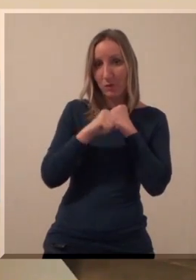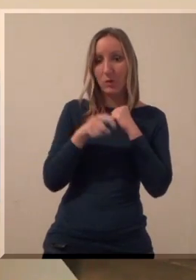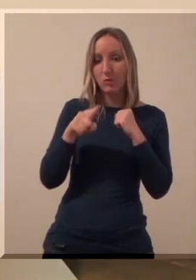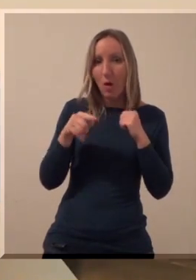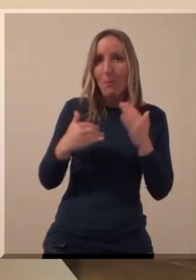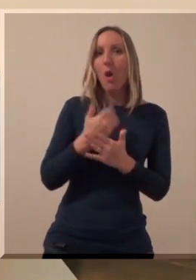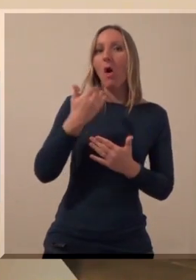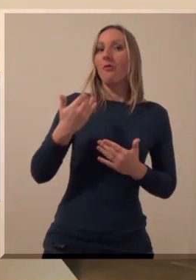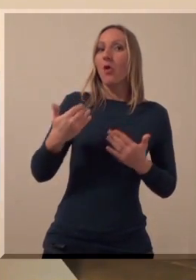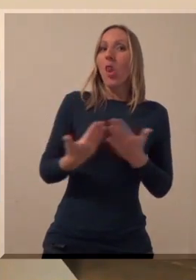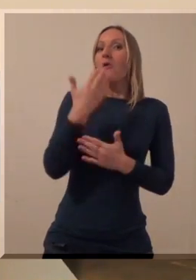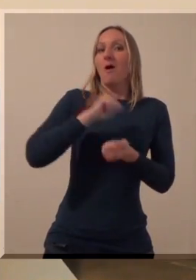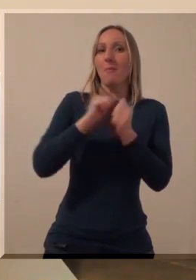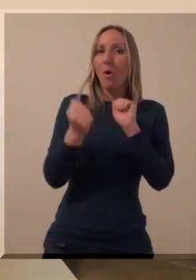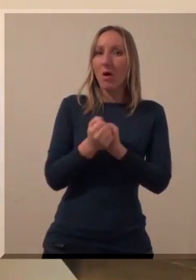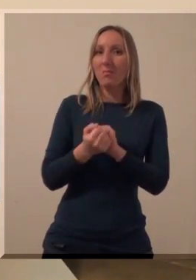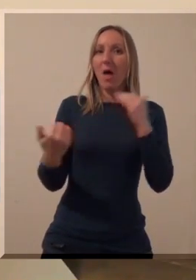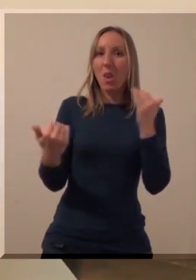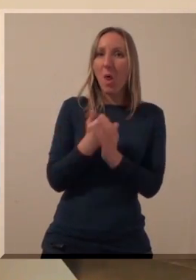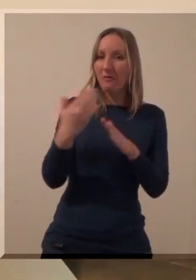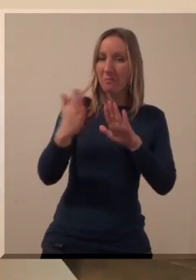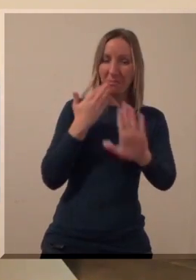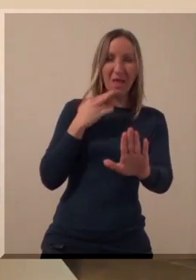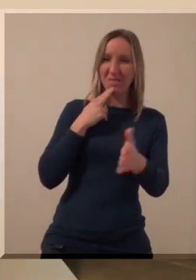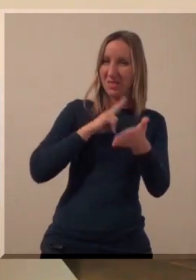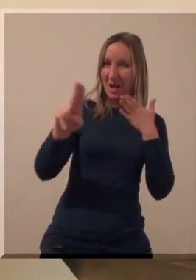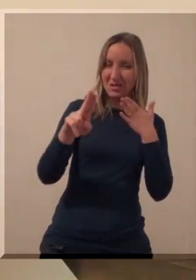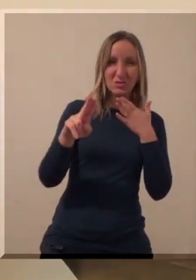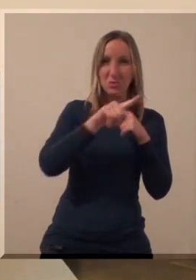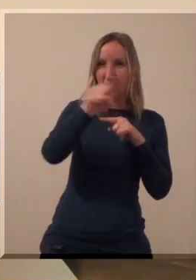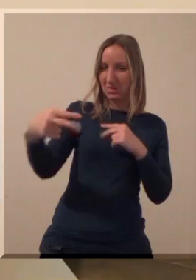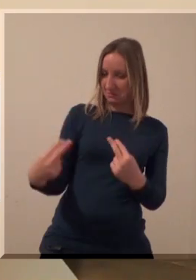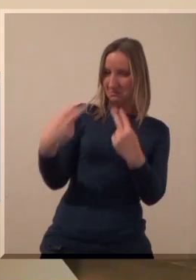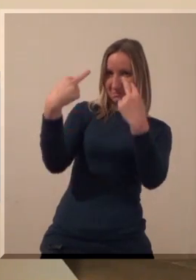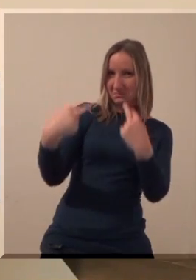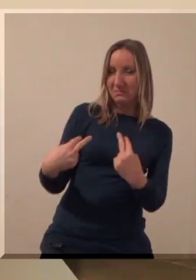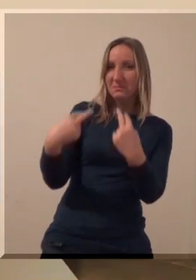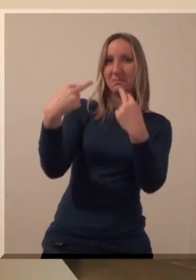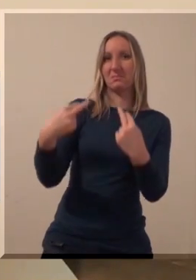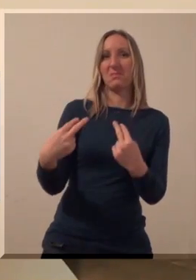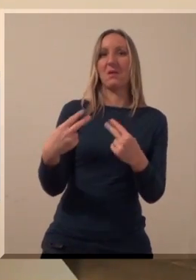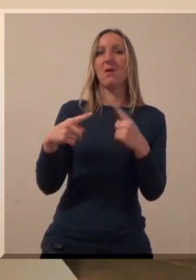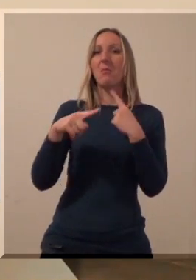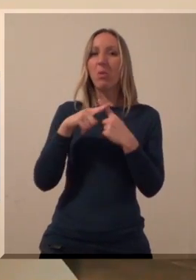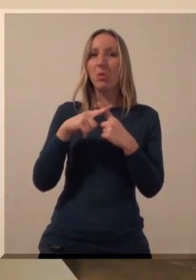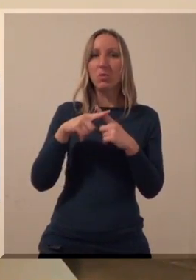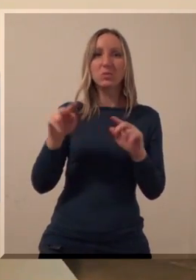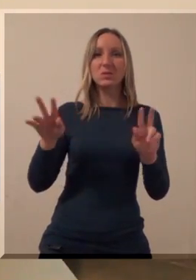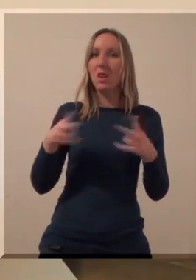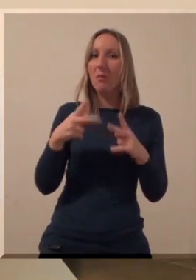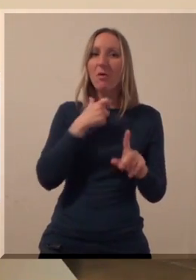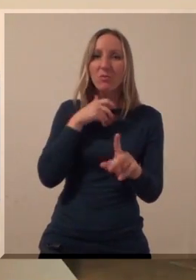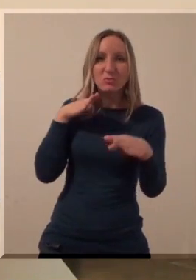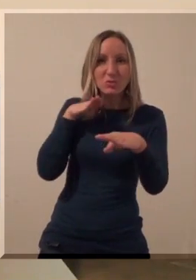značilo jednu opet novu borbu sa birokratijom, novim predrasudama, stereotipima, arhitektonskim barijerama i sve ono što je vezano za